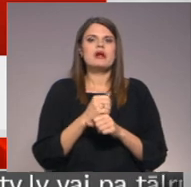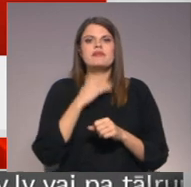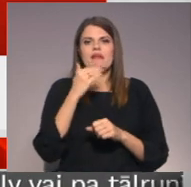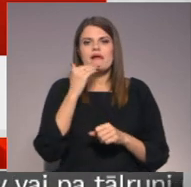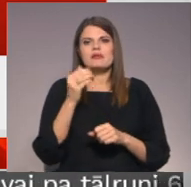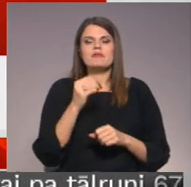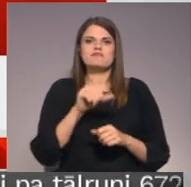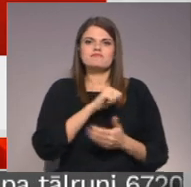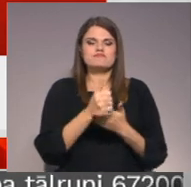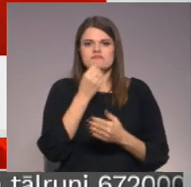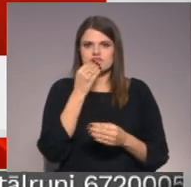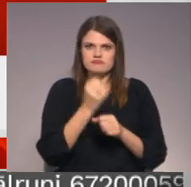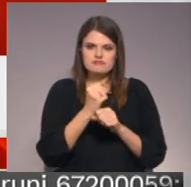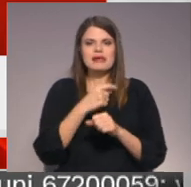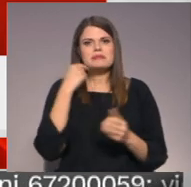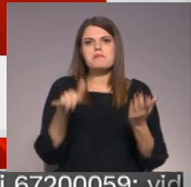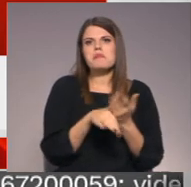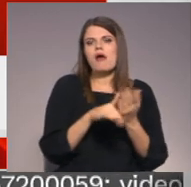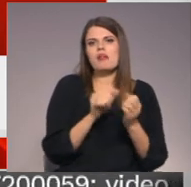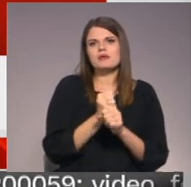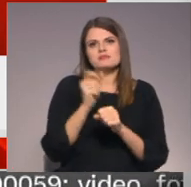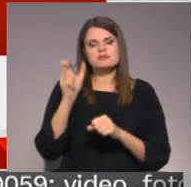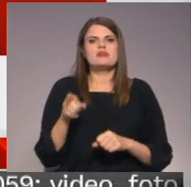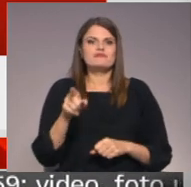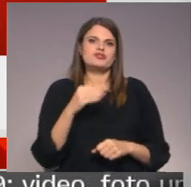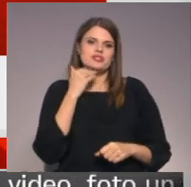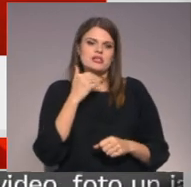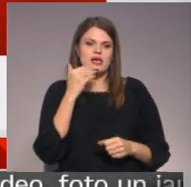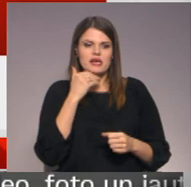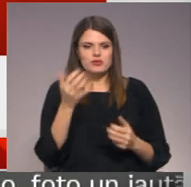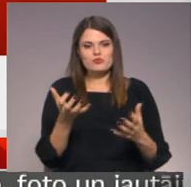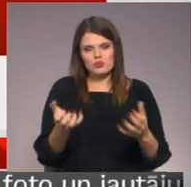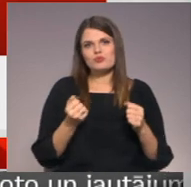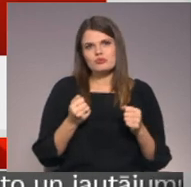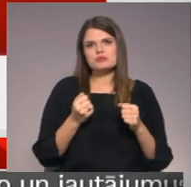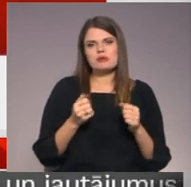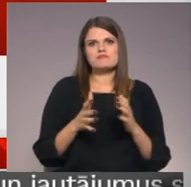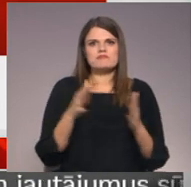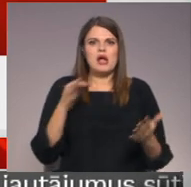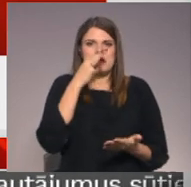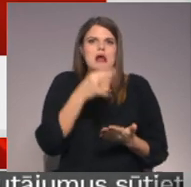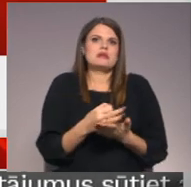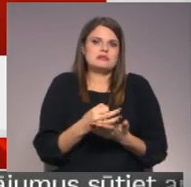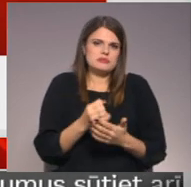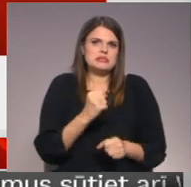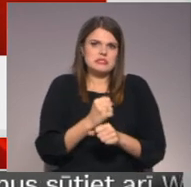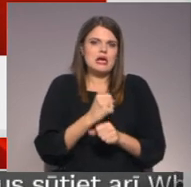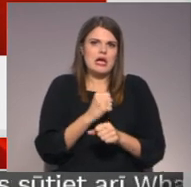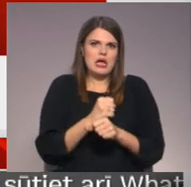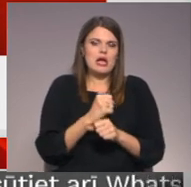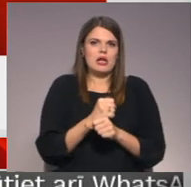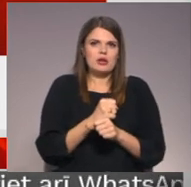palīgu. Tātad no tā mēs varam secināt, ka viņš nevēlas uzņemties tādu tik atbildīgu darbu kā konditors, tā